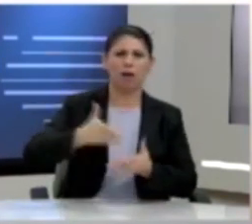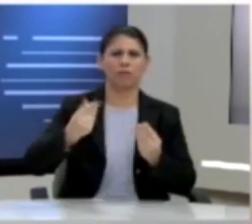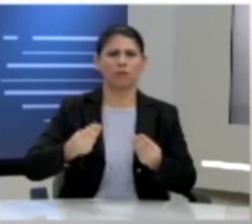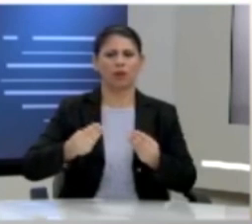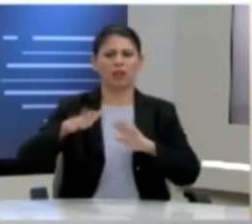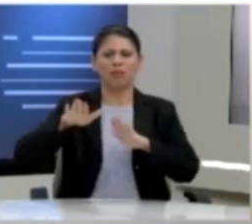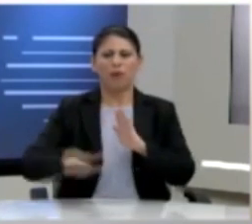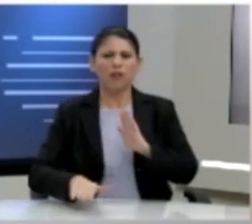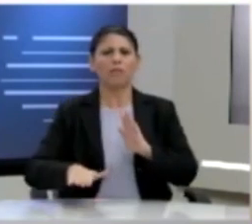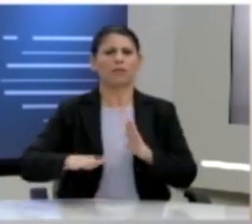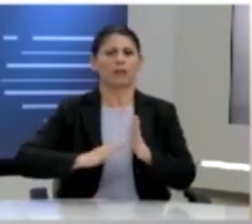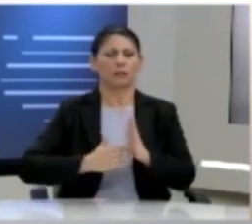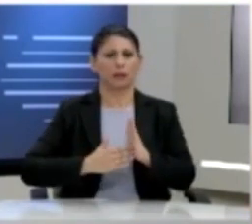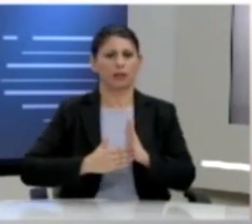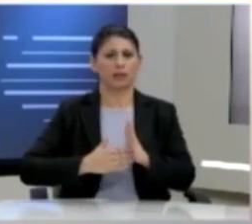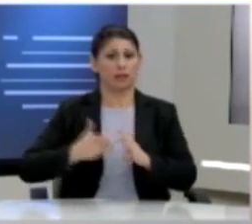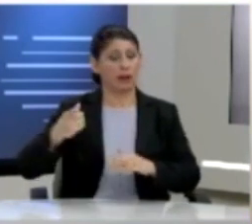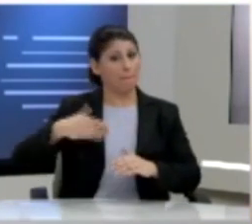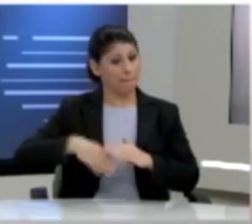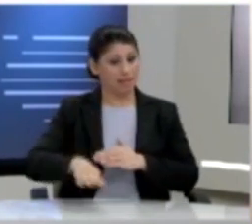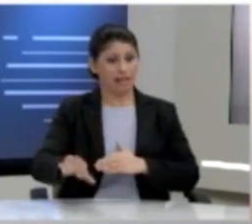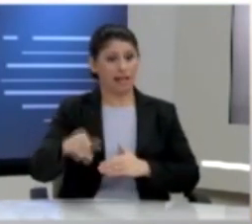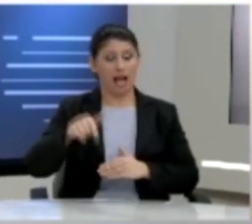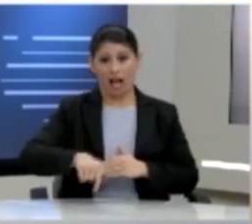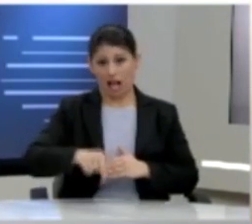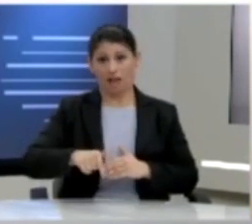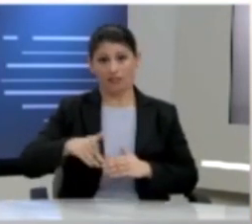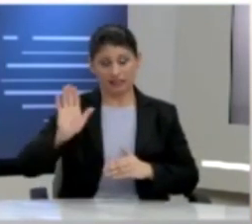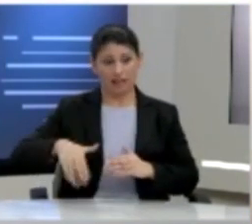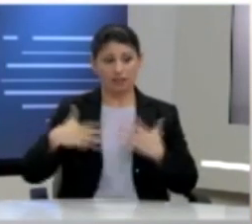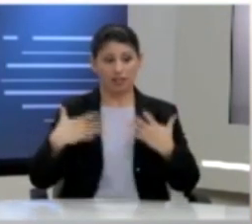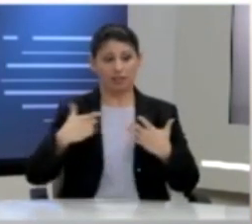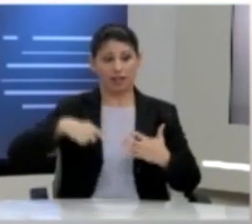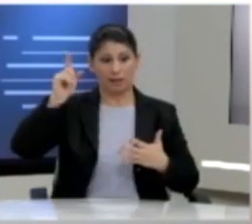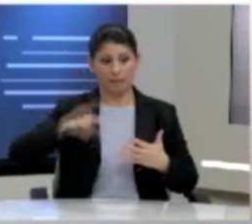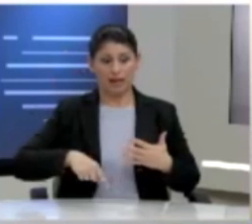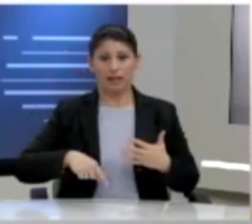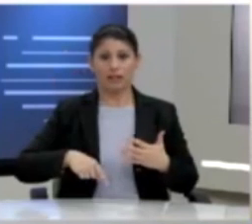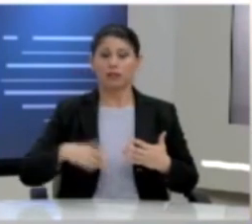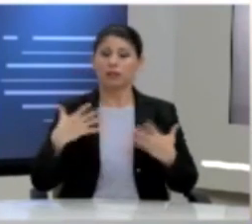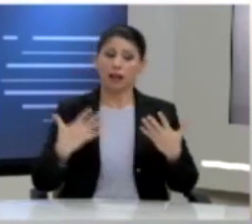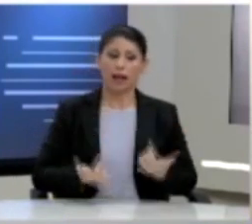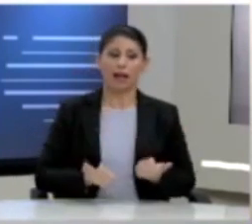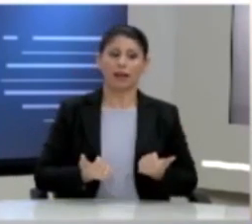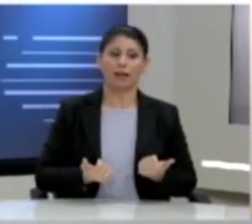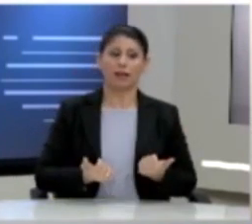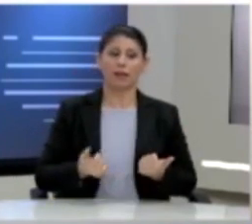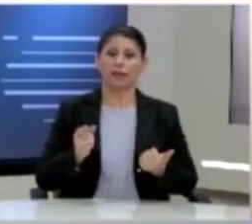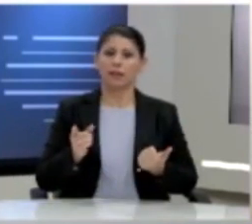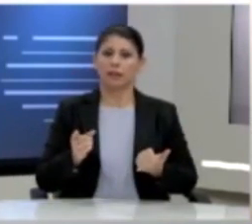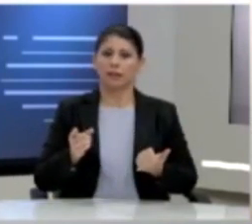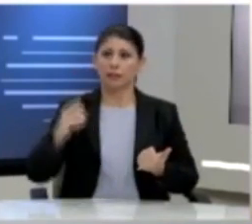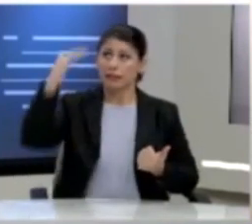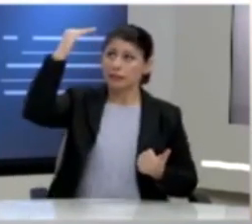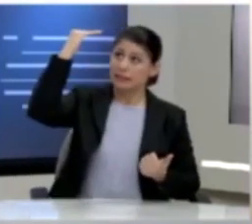περαιτέρω υπηρεσίες. Στον Πειραιά, αυτές τις τελευταίες 10 μέρες, έχει πέσει τμήμα